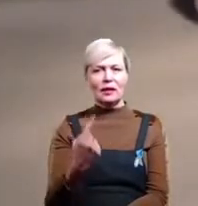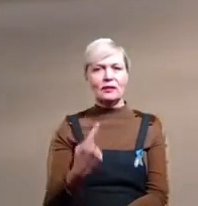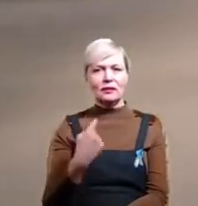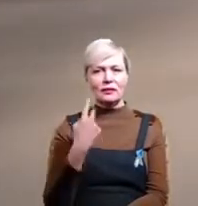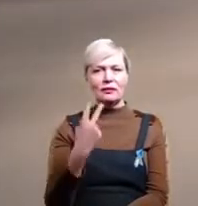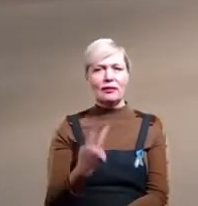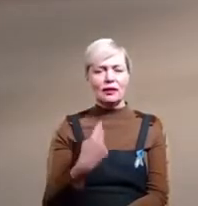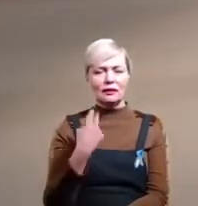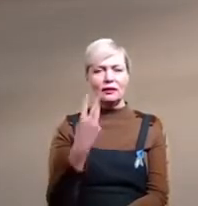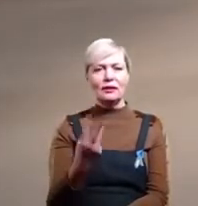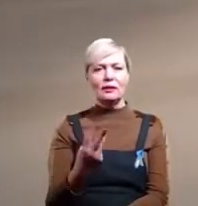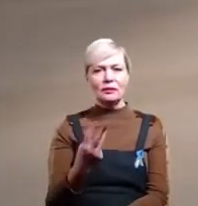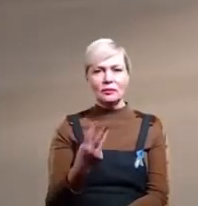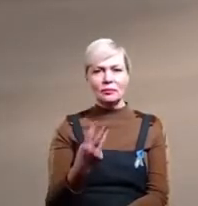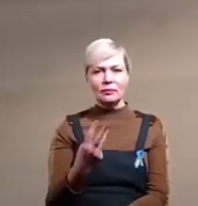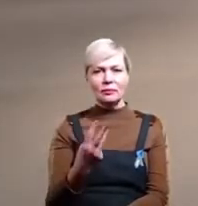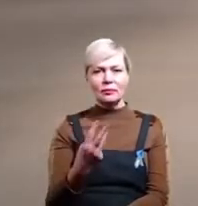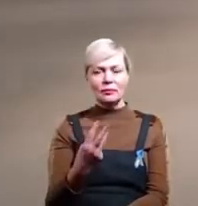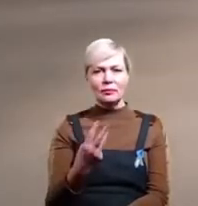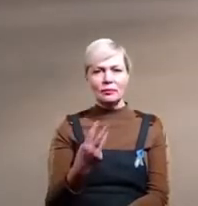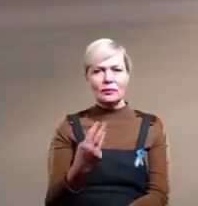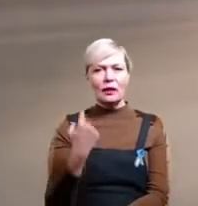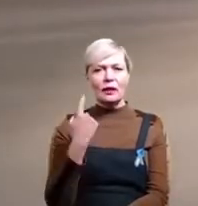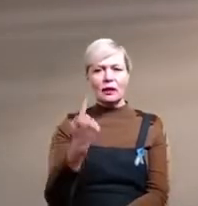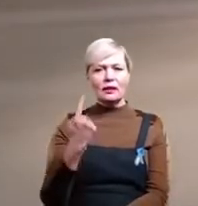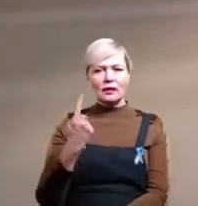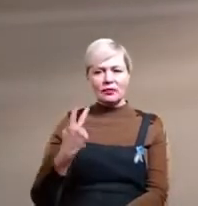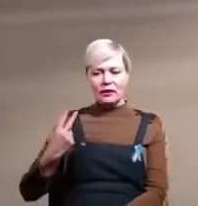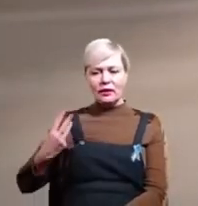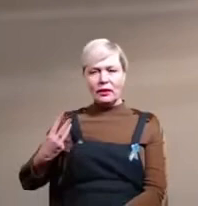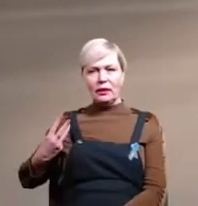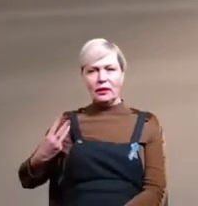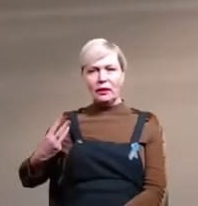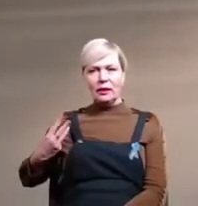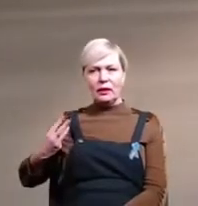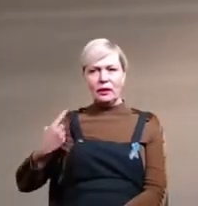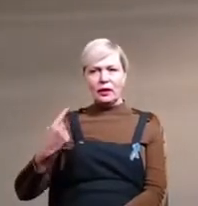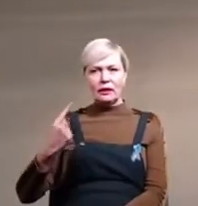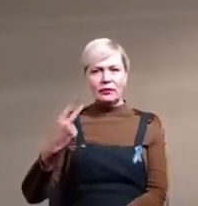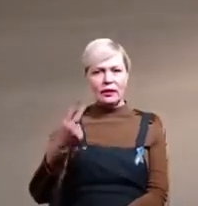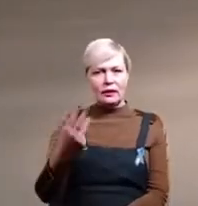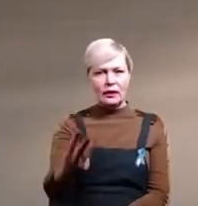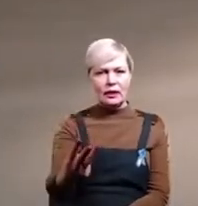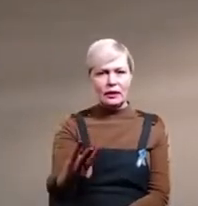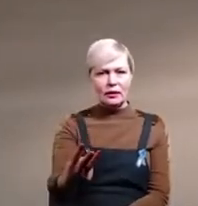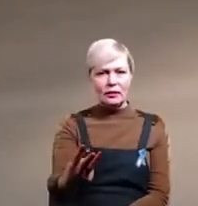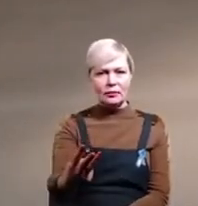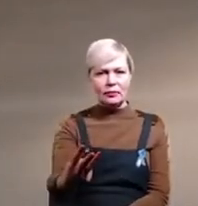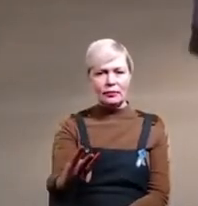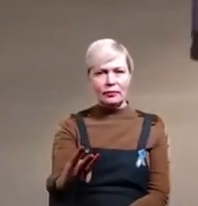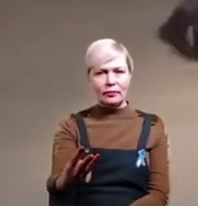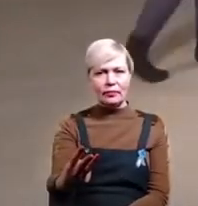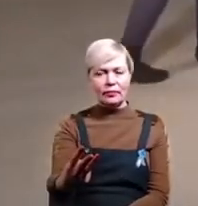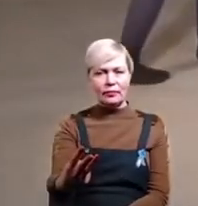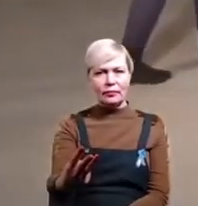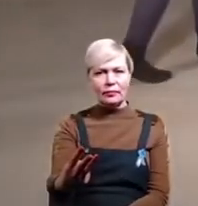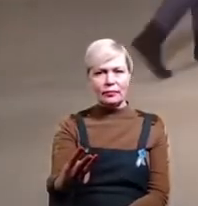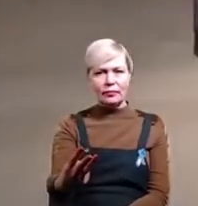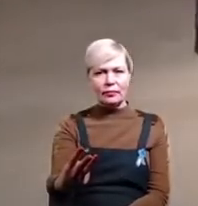два, три. Раз, два, три. Раз, два, три.